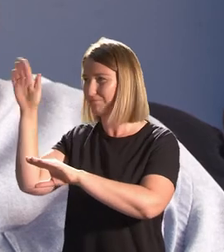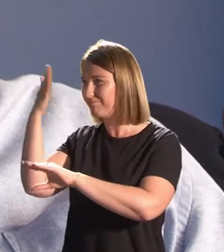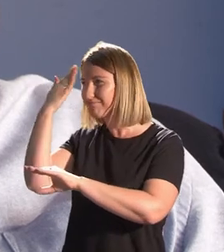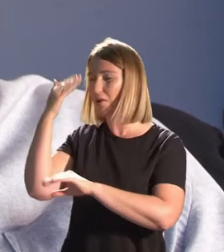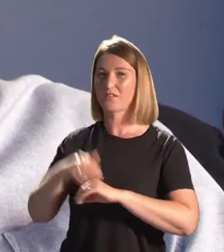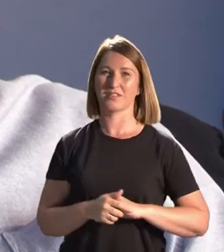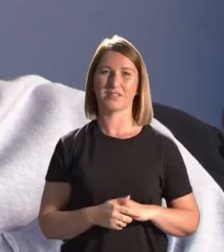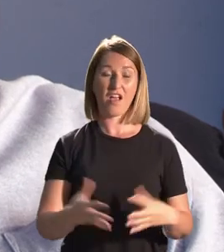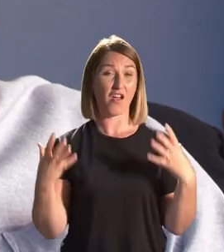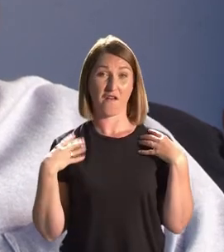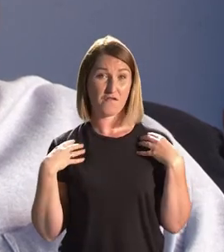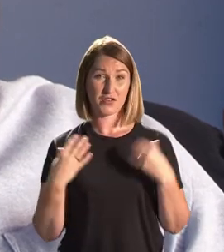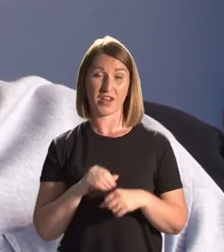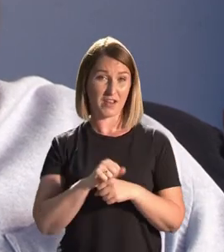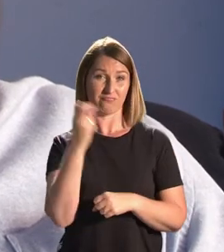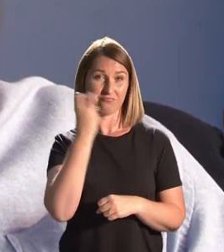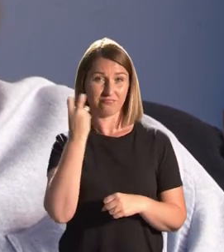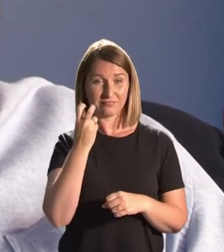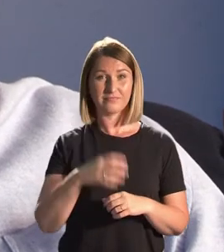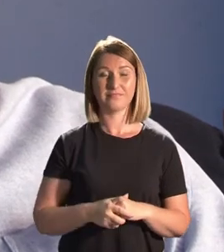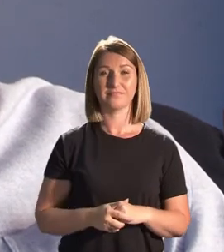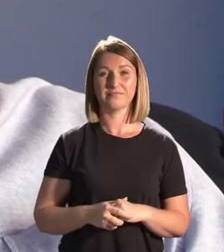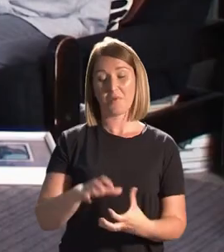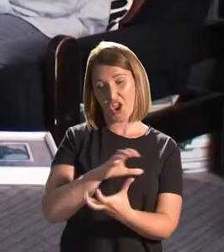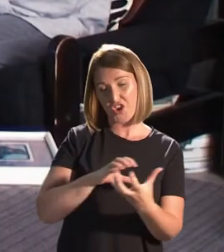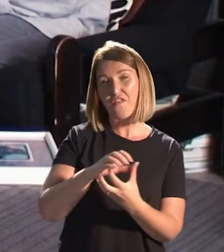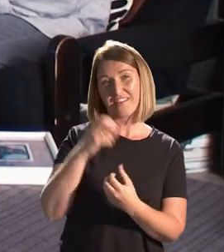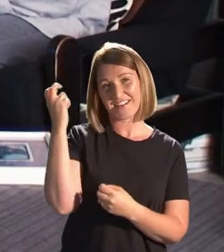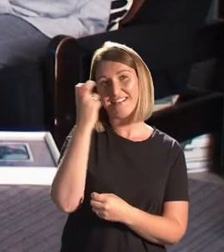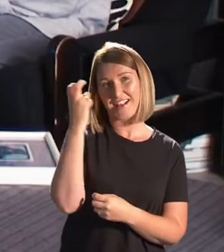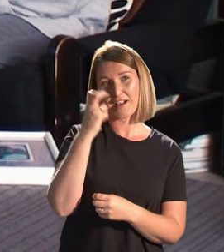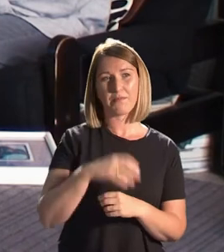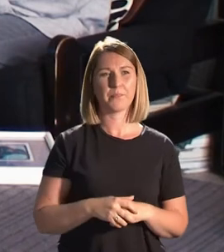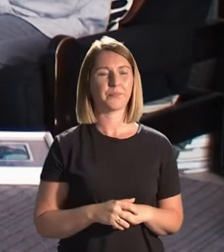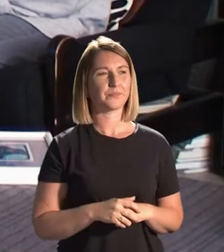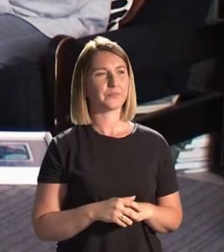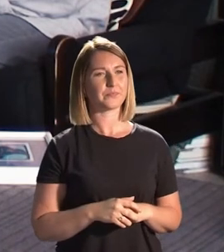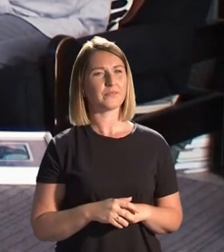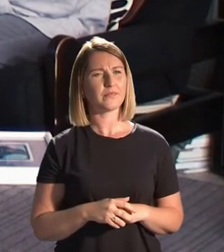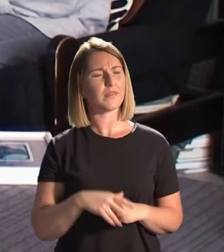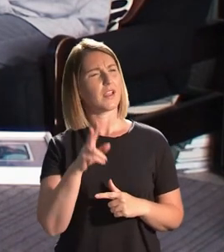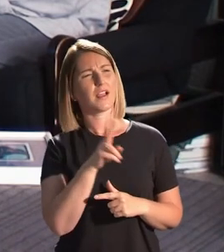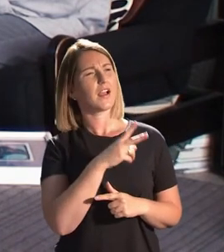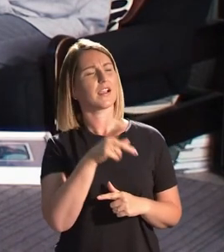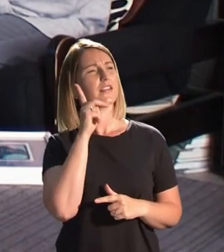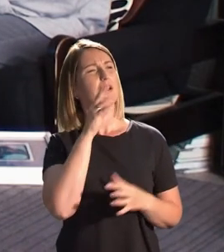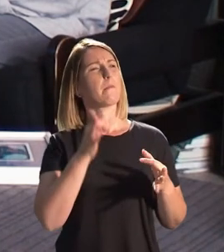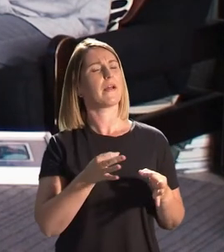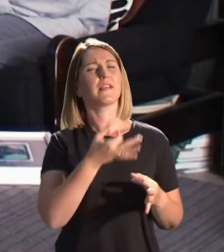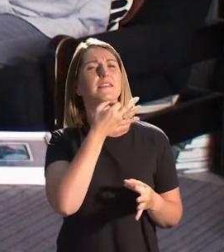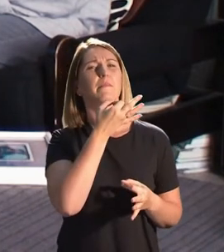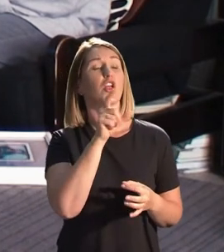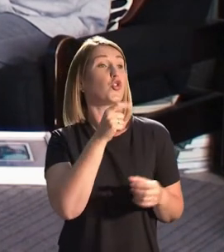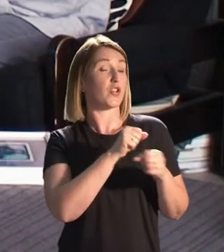tyle aspektów życia, no bo świat jest ciekawy. Kiedyś pan tak zapytany o to,